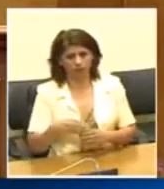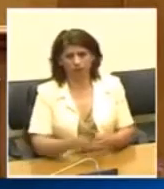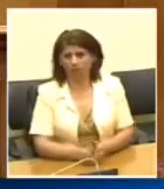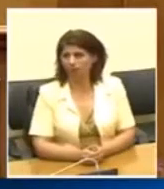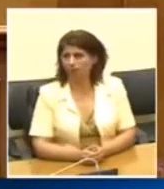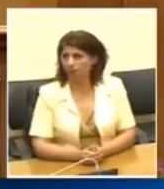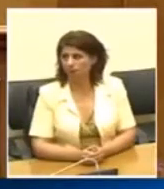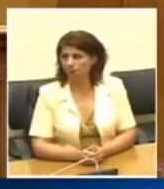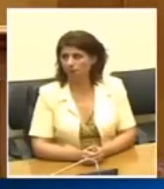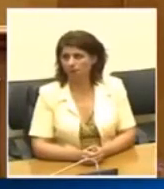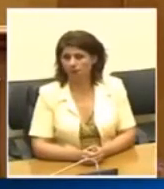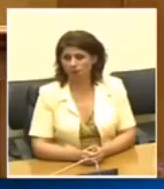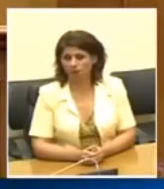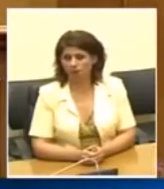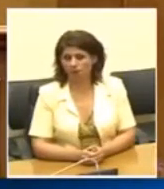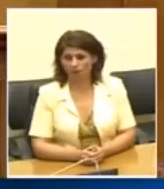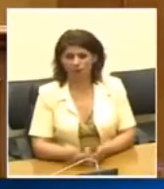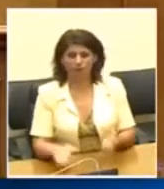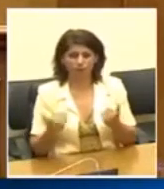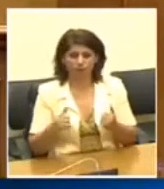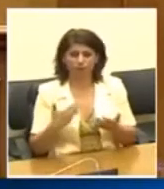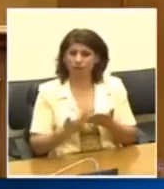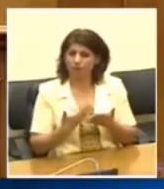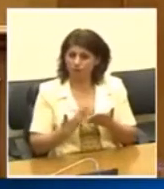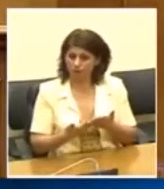Δεν υπάρχει επιχείρημα